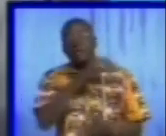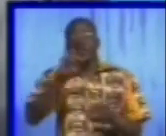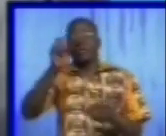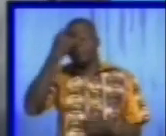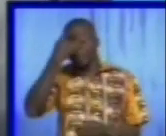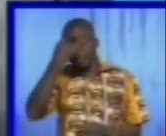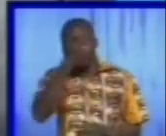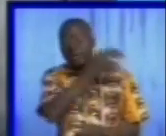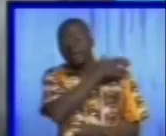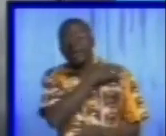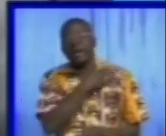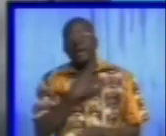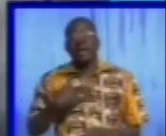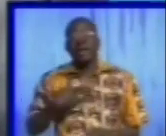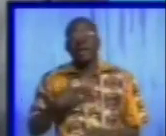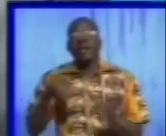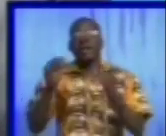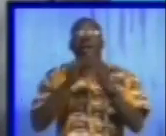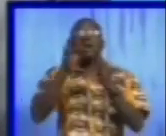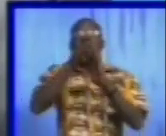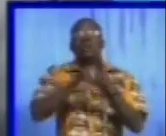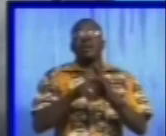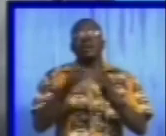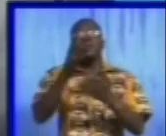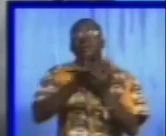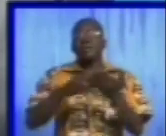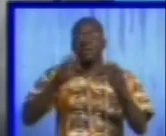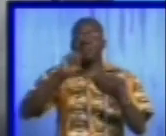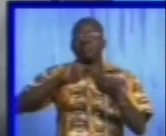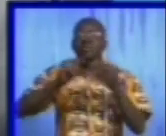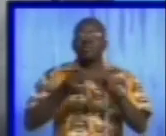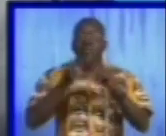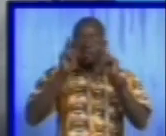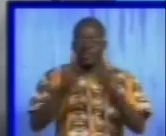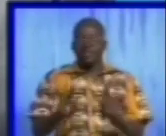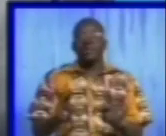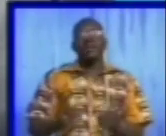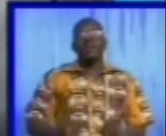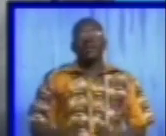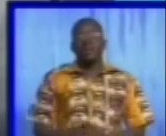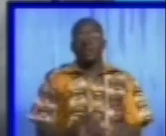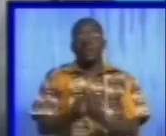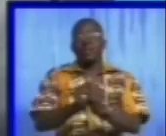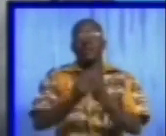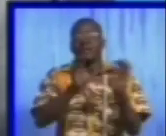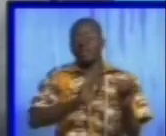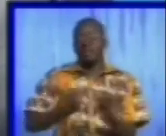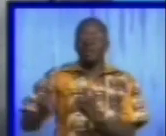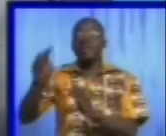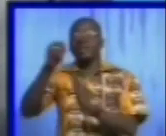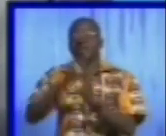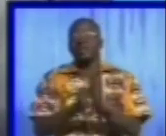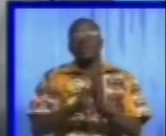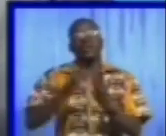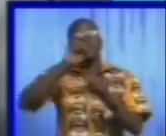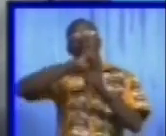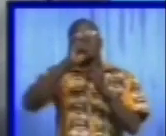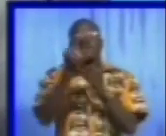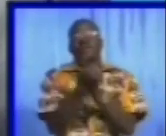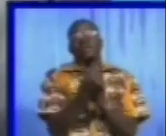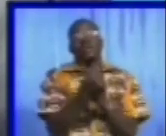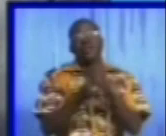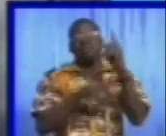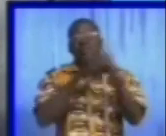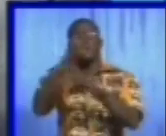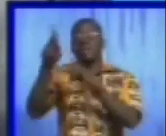également un certain nombre de personnes qui les accompagnent, notamment les organisations de la société civile. La cérémonie va